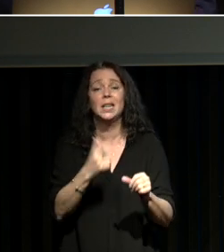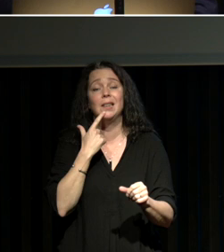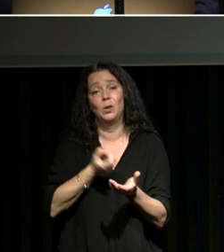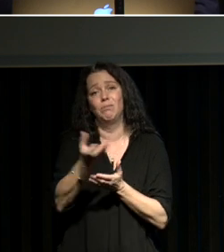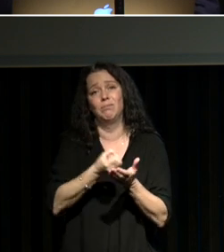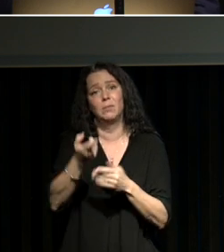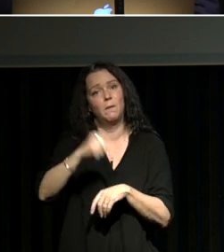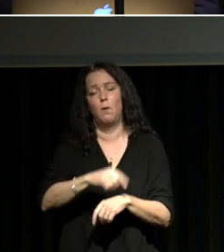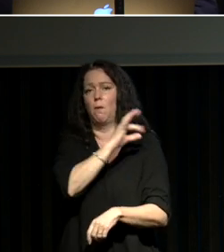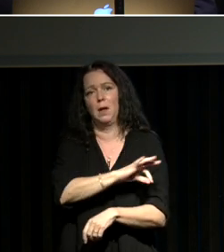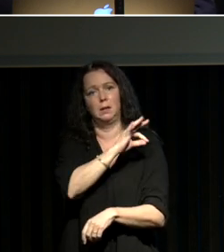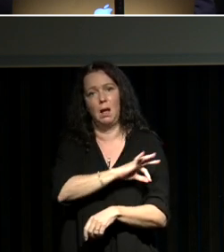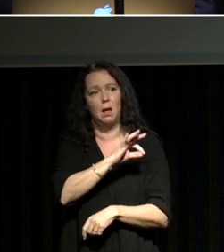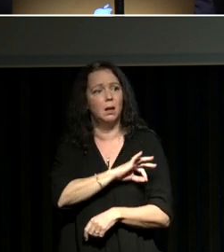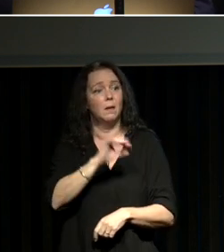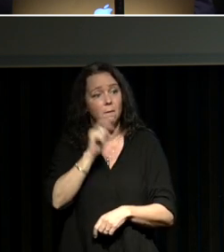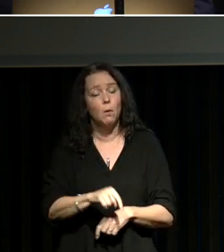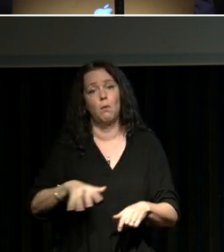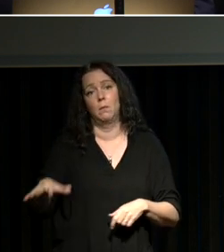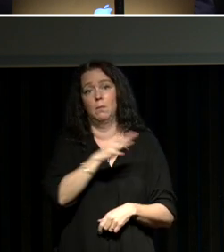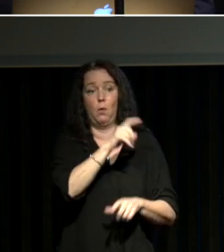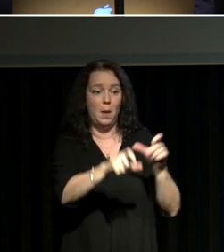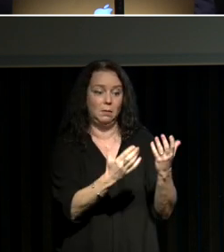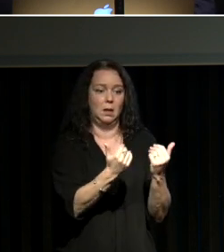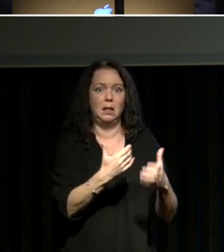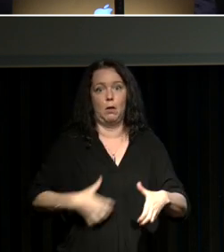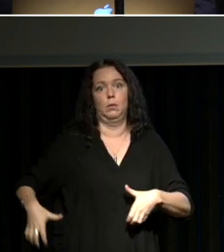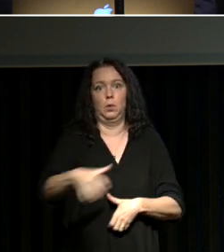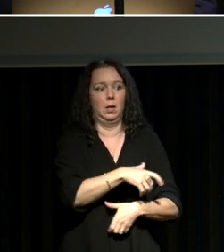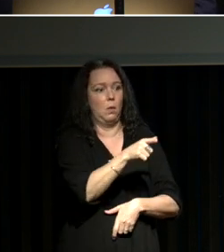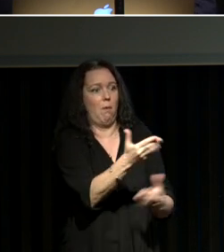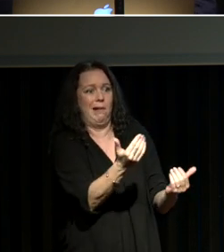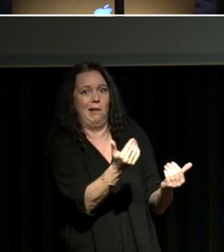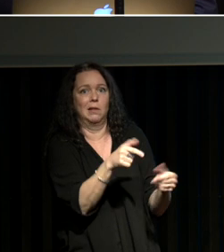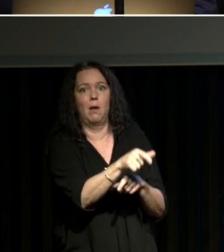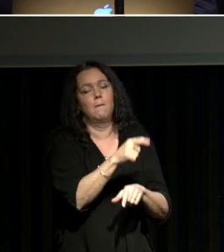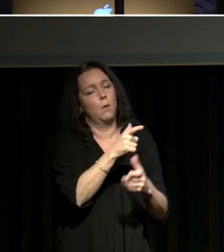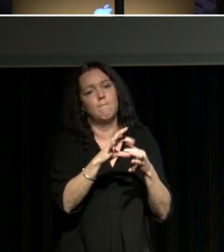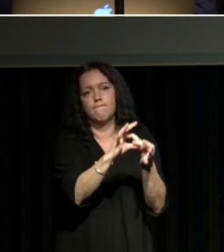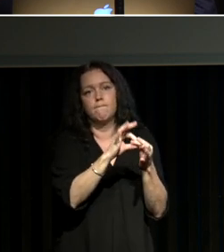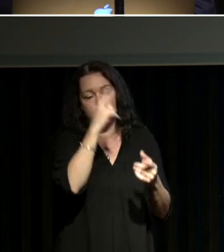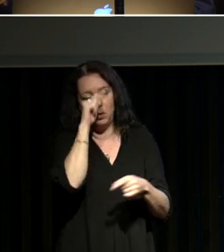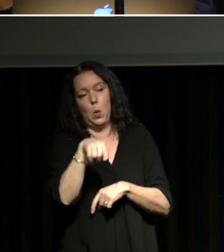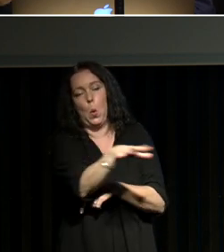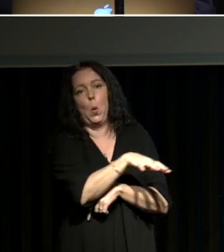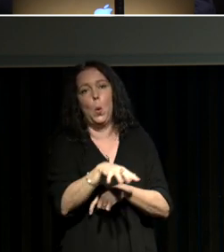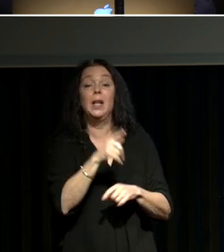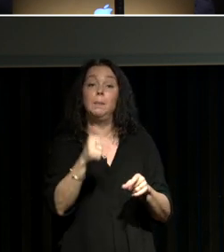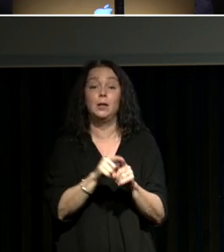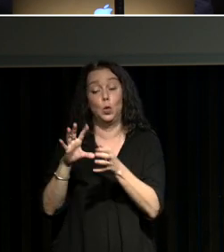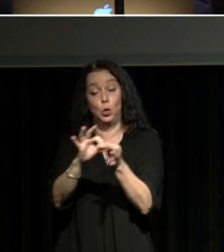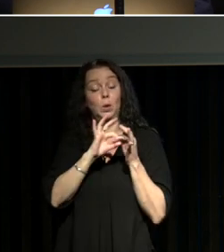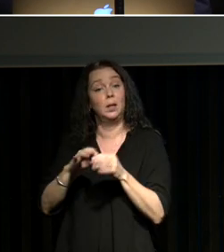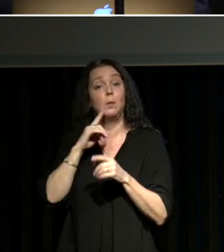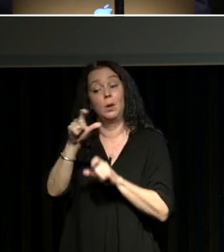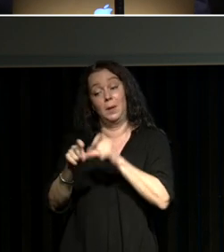se vacciner pour être solidaire avec les gens qui sont en attente de transplantation, et aussi pour être solidaire, parce que bien évidemment, les soignants, comme je vous l'ai